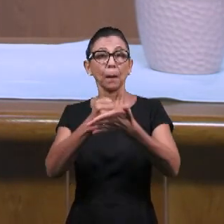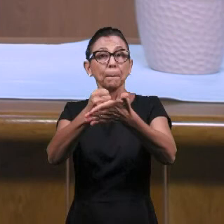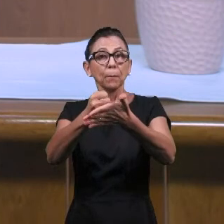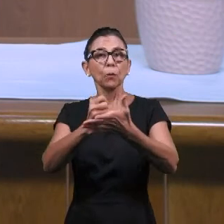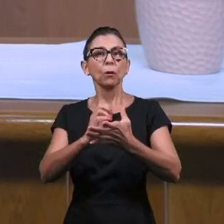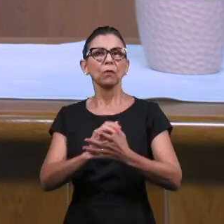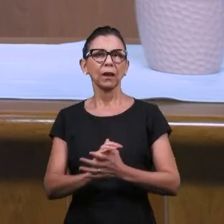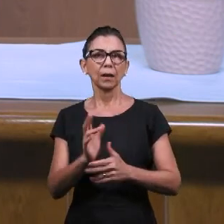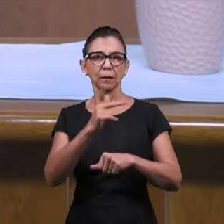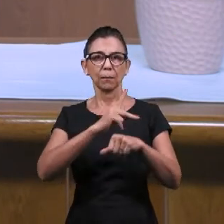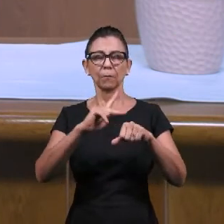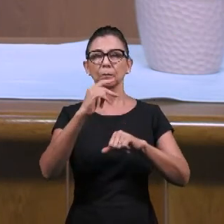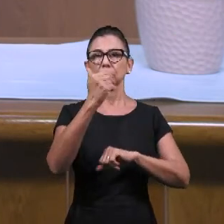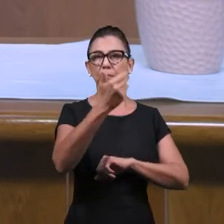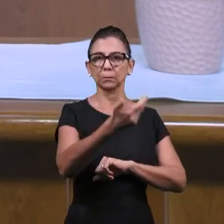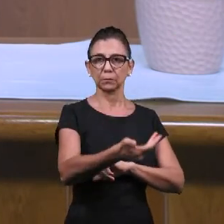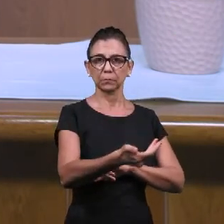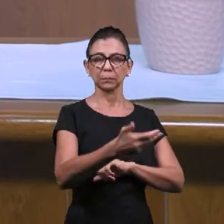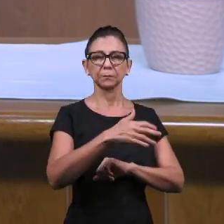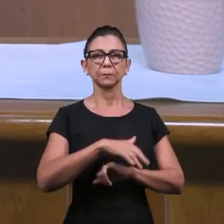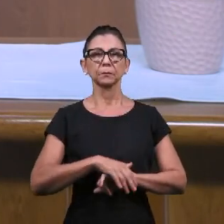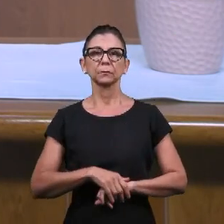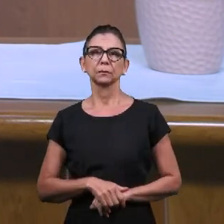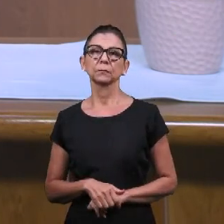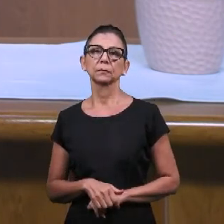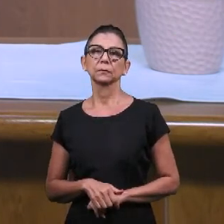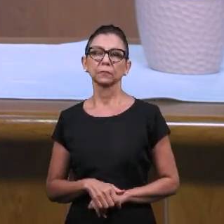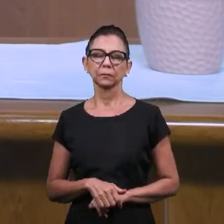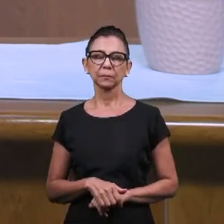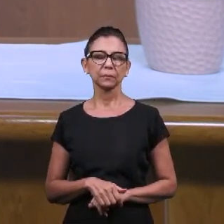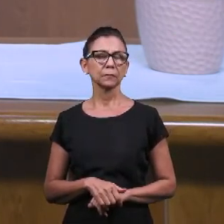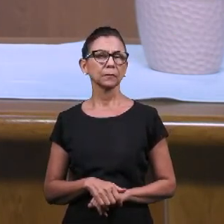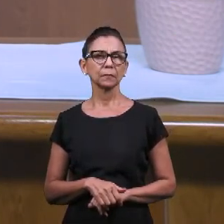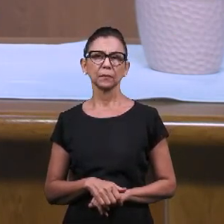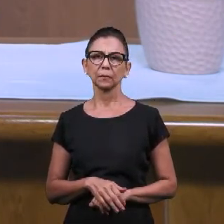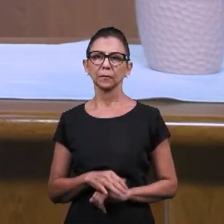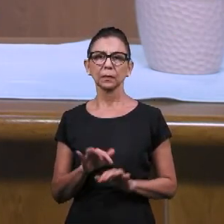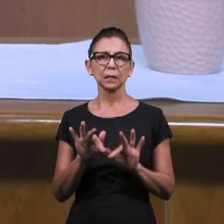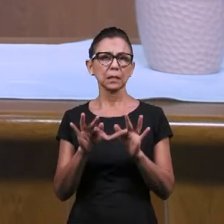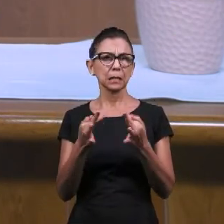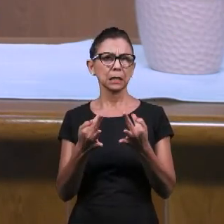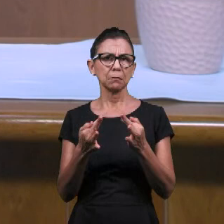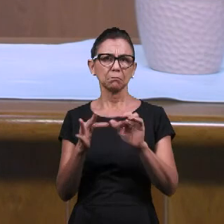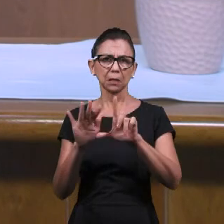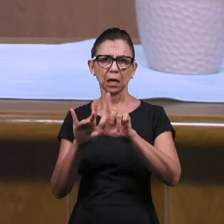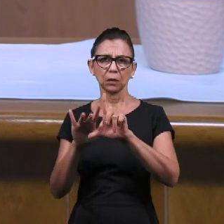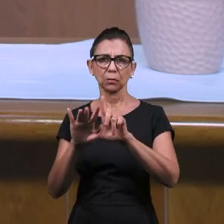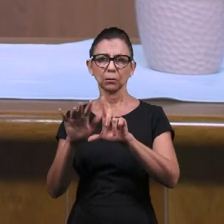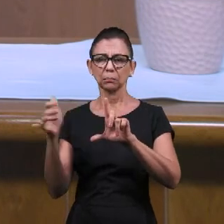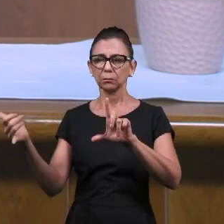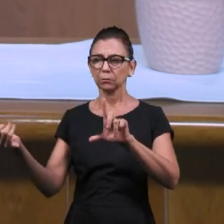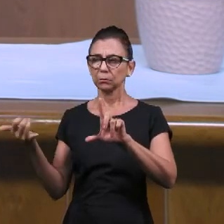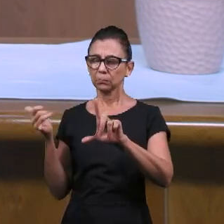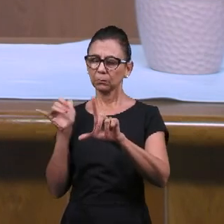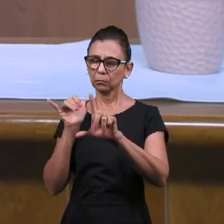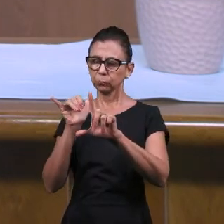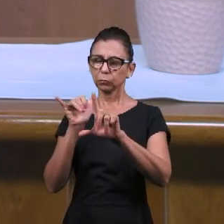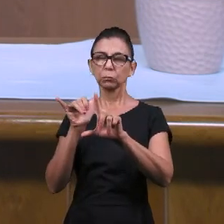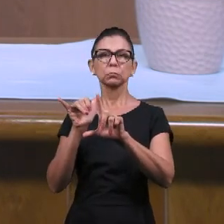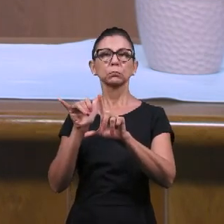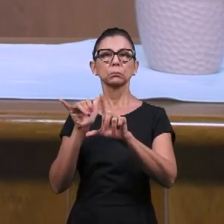экране QR-код для тех, кто за рубежом находится. Достаточно